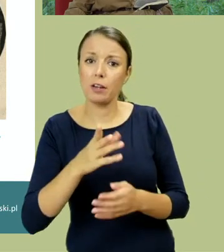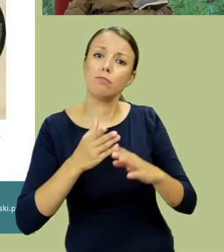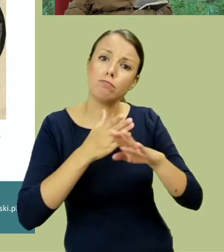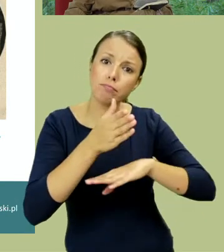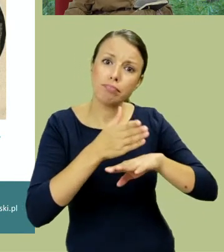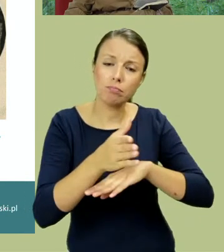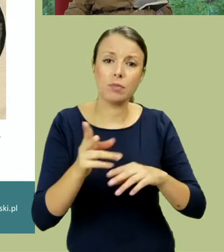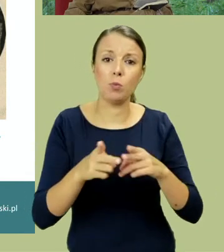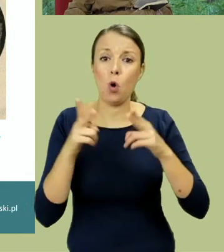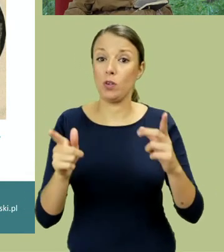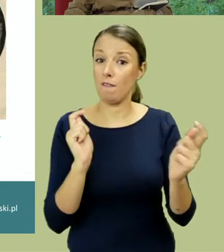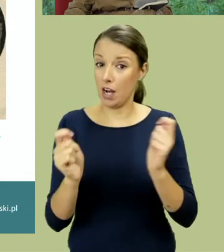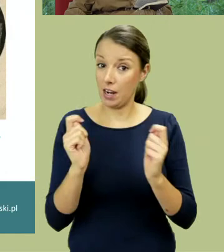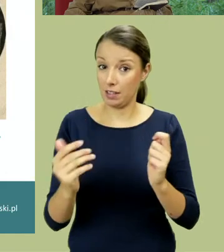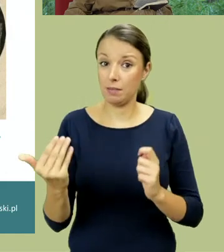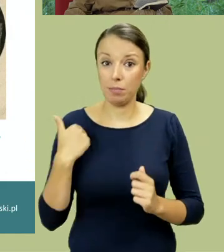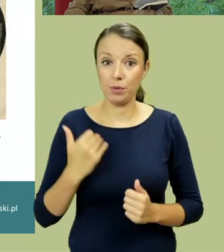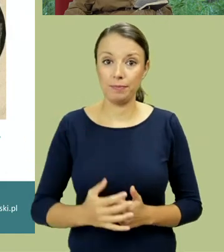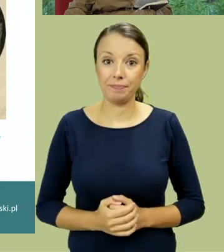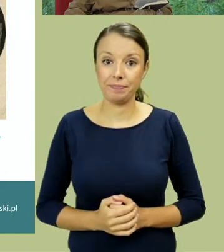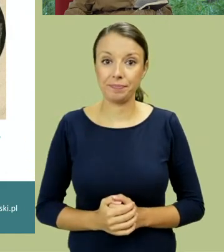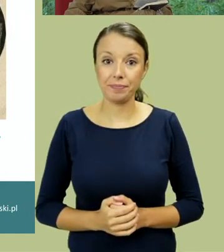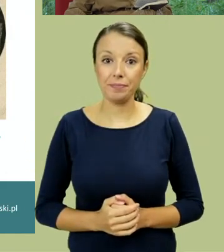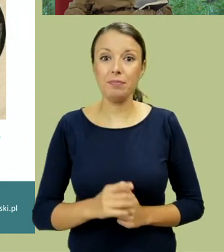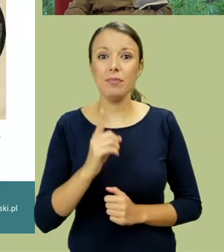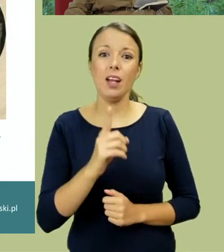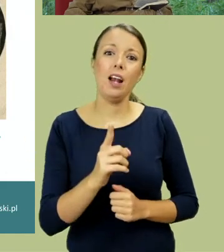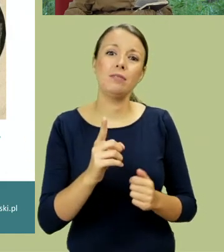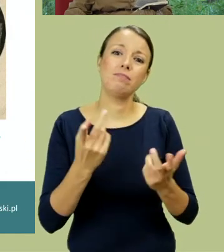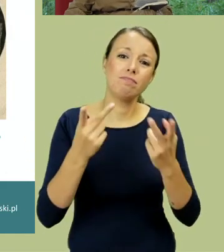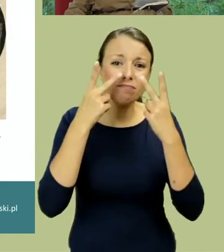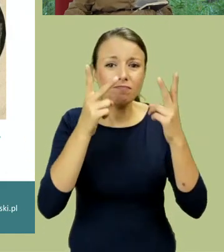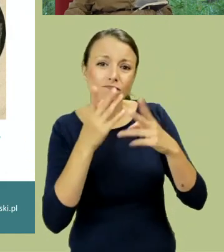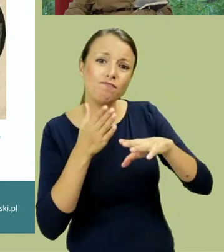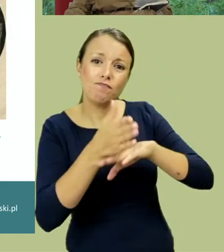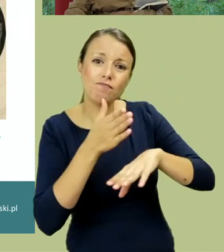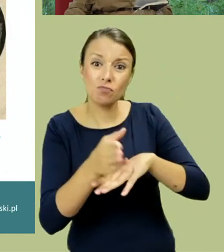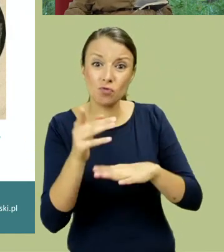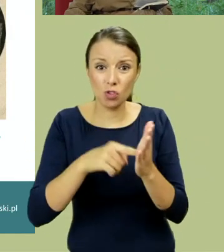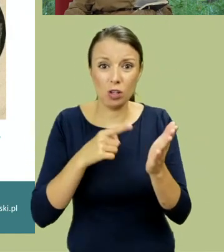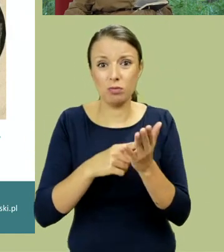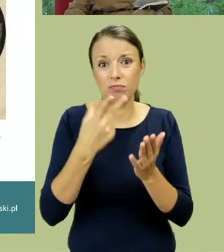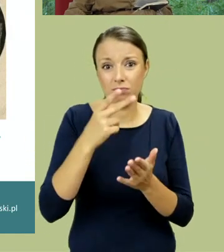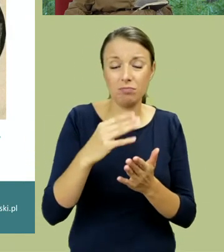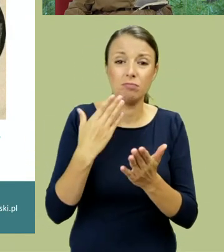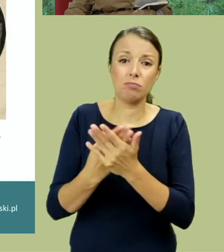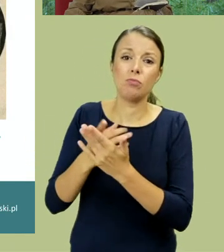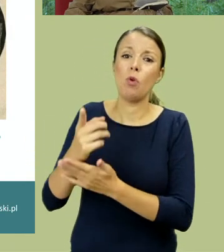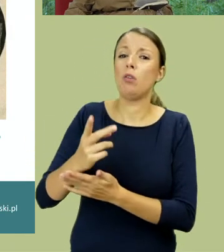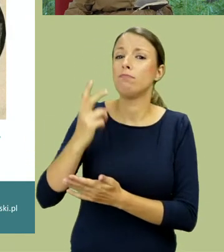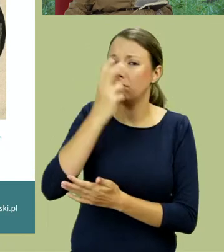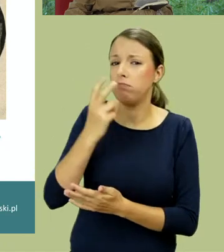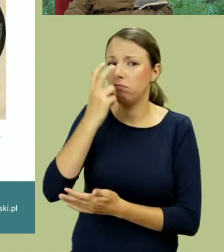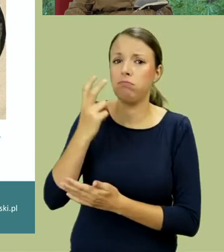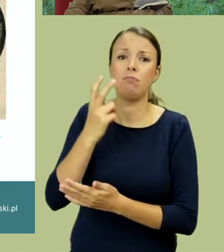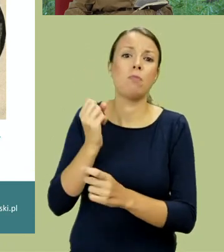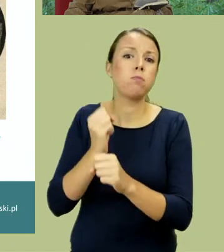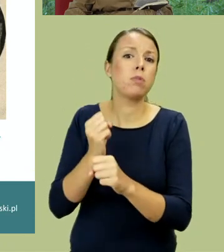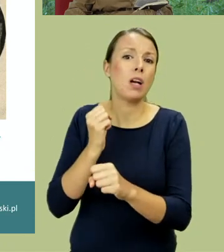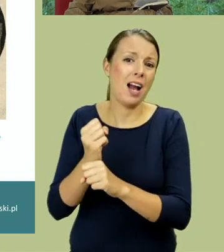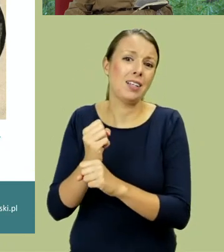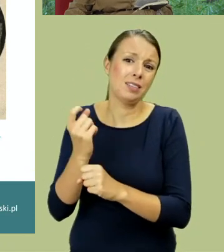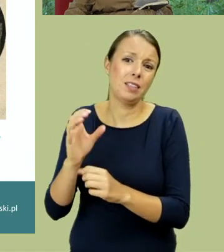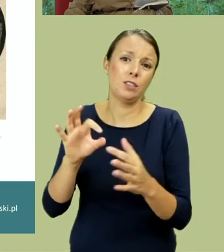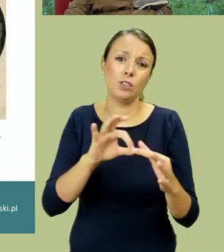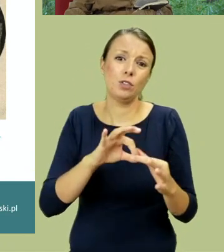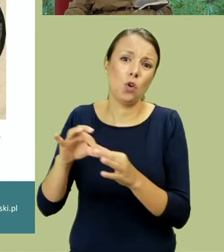wakacji, ale te wizyty nie były częste, ponieważ był niezwykle zaangażowany w pracę państwową,